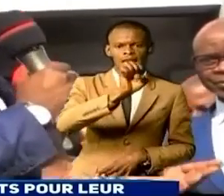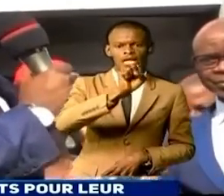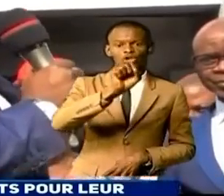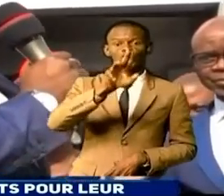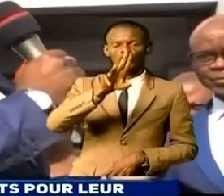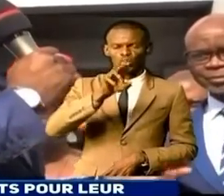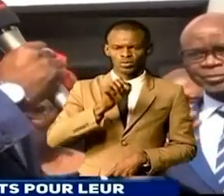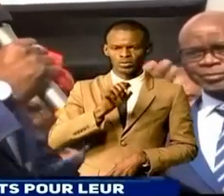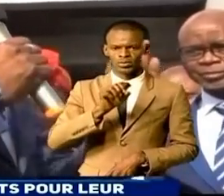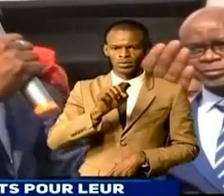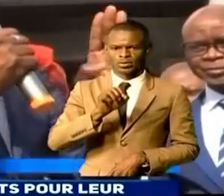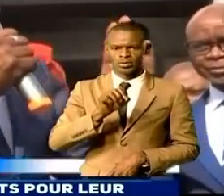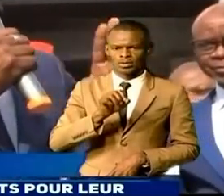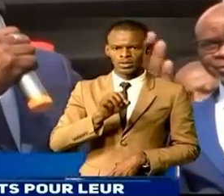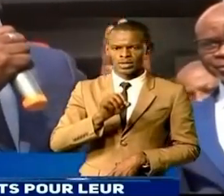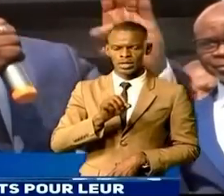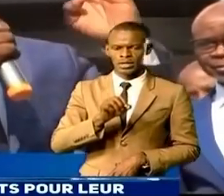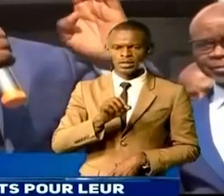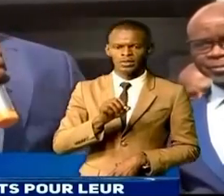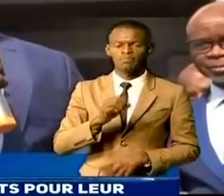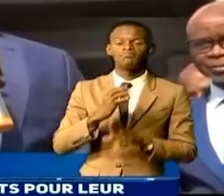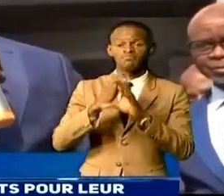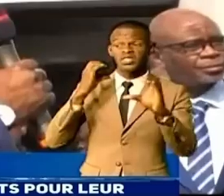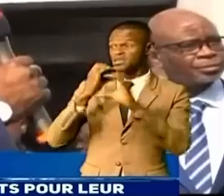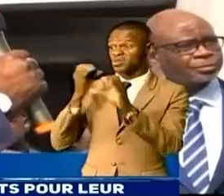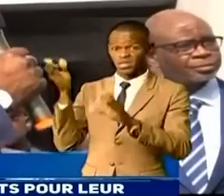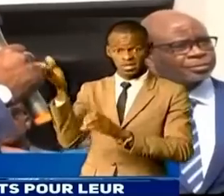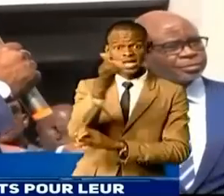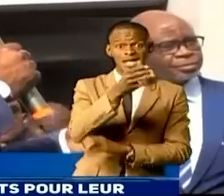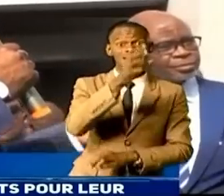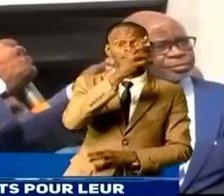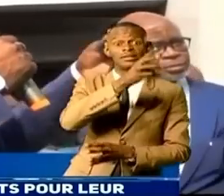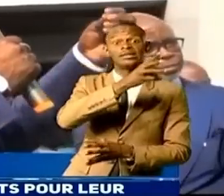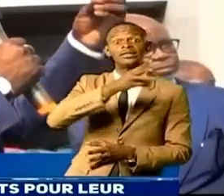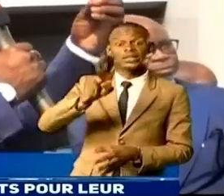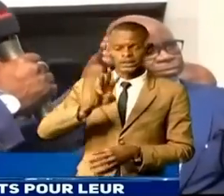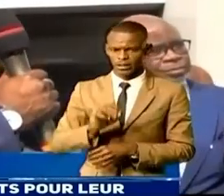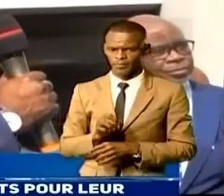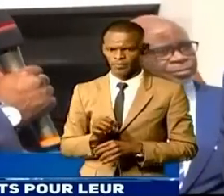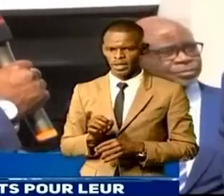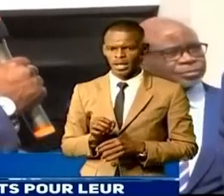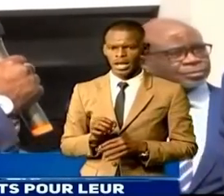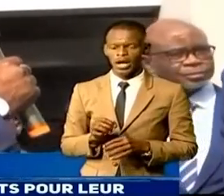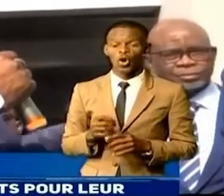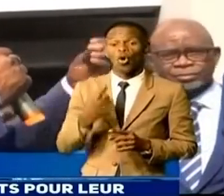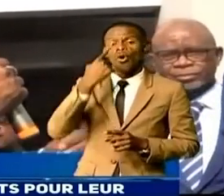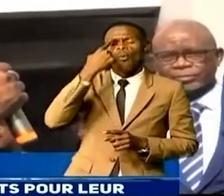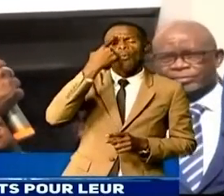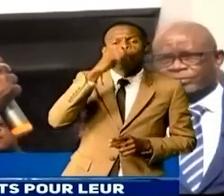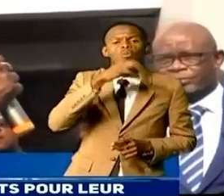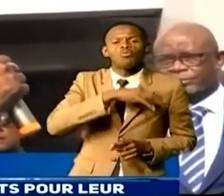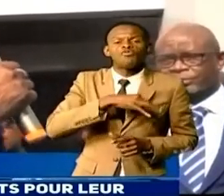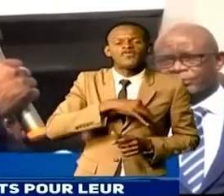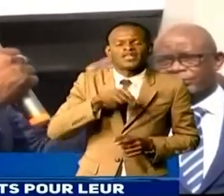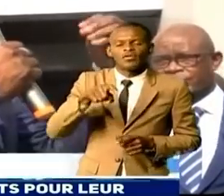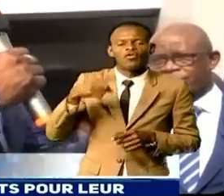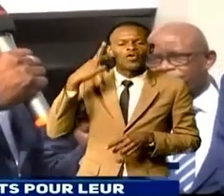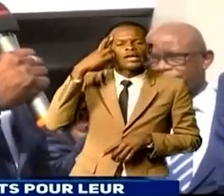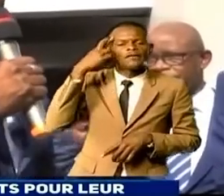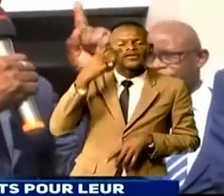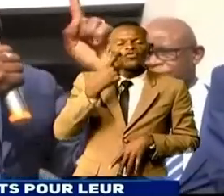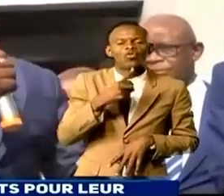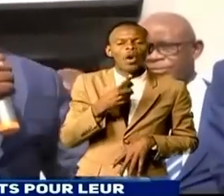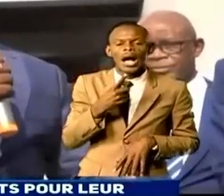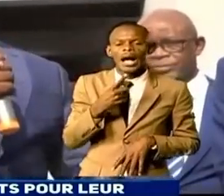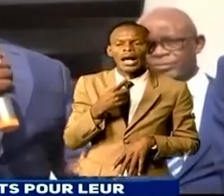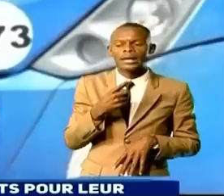nous entourer de toutes les modalités possibles. Qu'il n'y ait pas de non-étudiants qui viennent pour encombrer